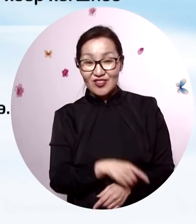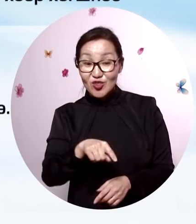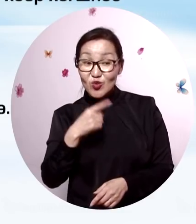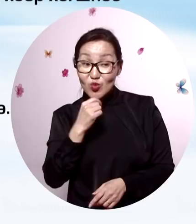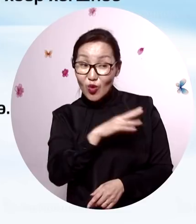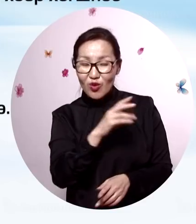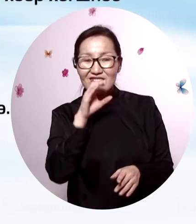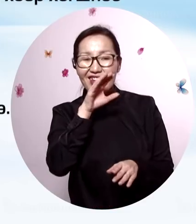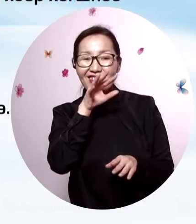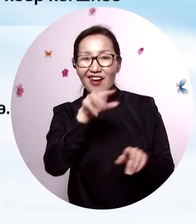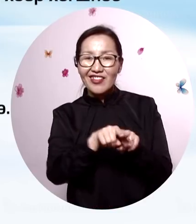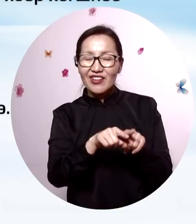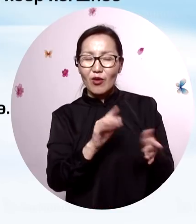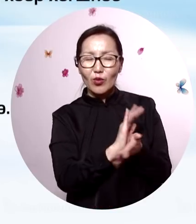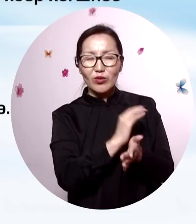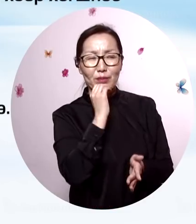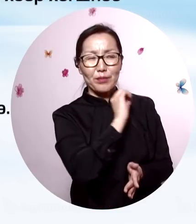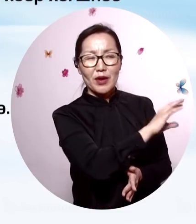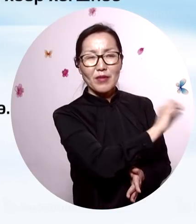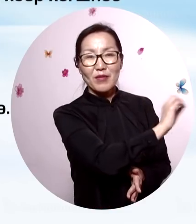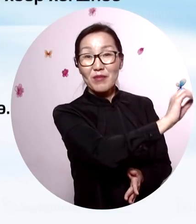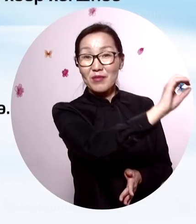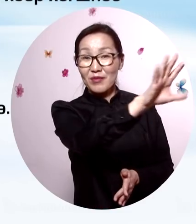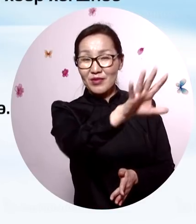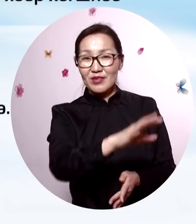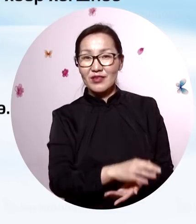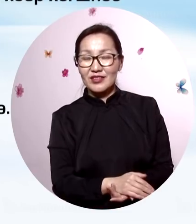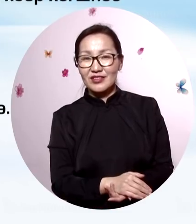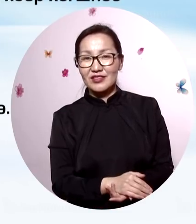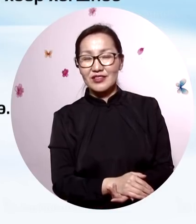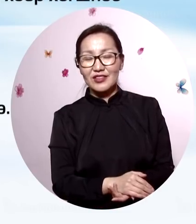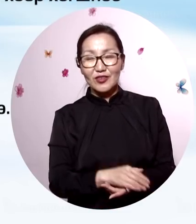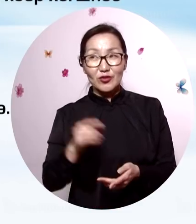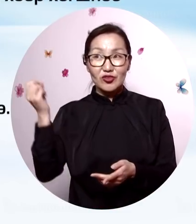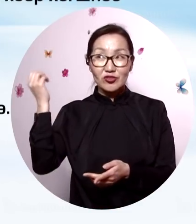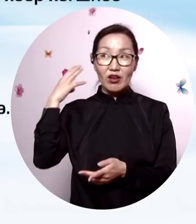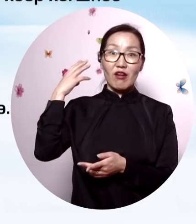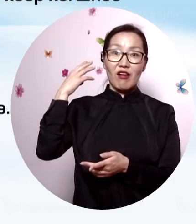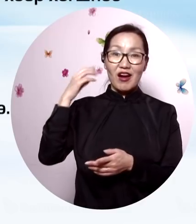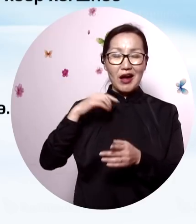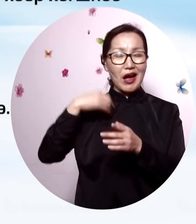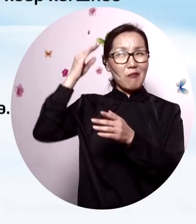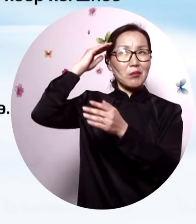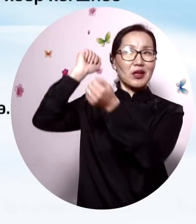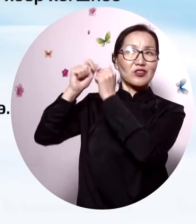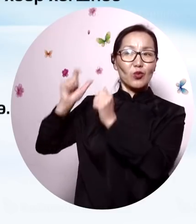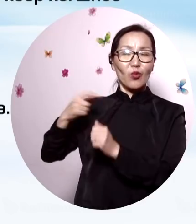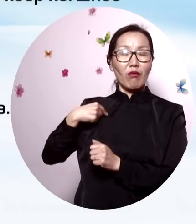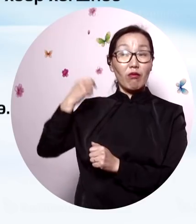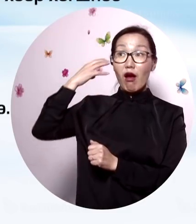үг салхин улаатай байдаг хойно мөнөөх цуурхал аав ээжигээ мартсан хүүгийн чихийг дэлсжээ.